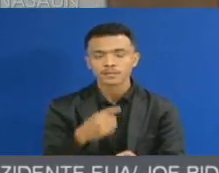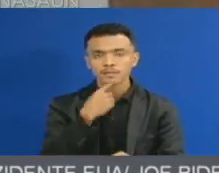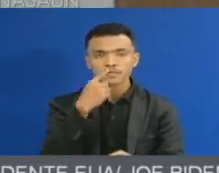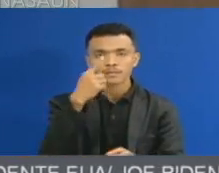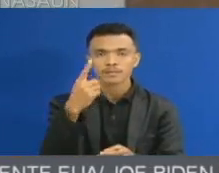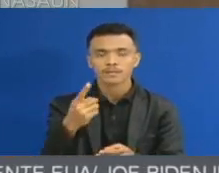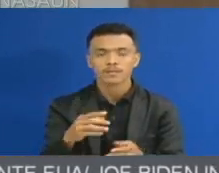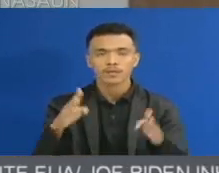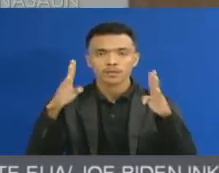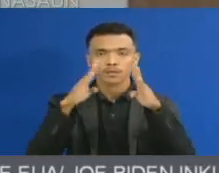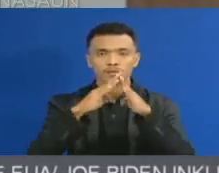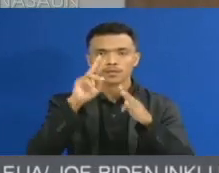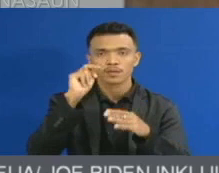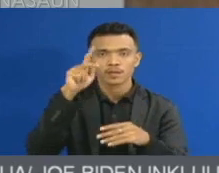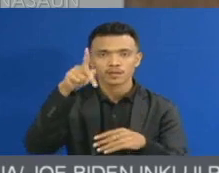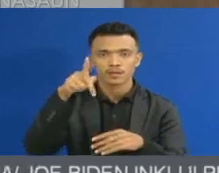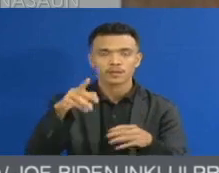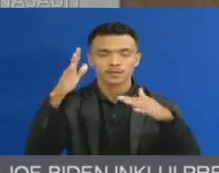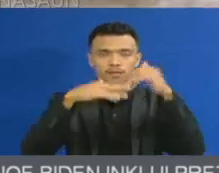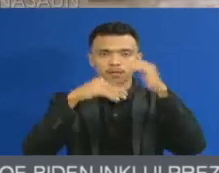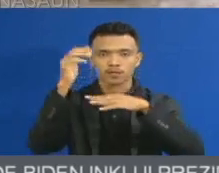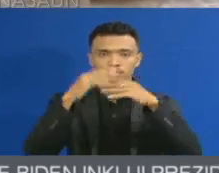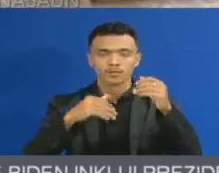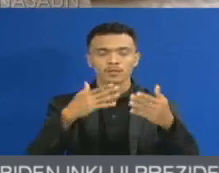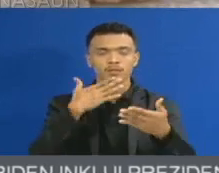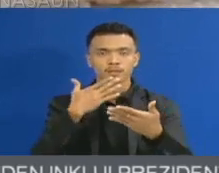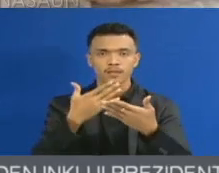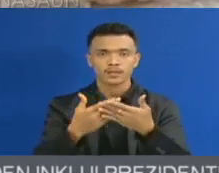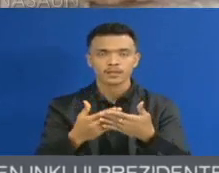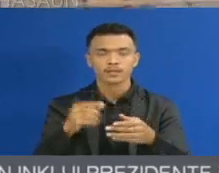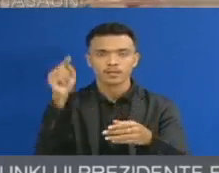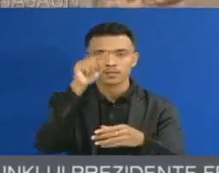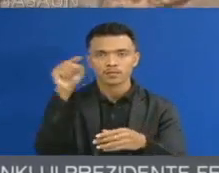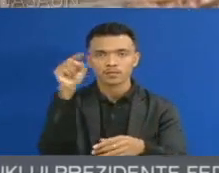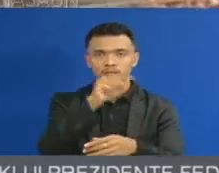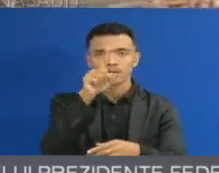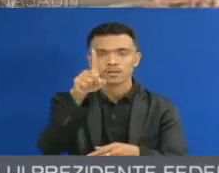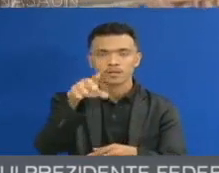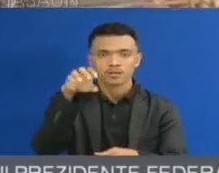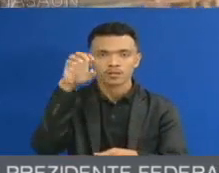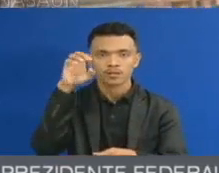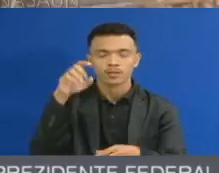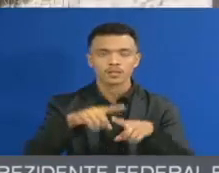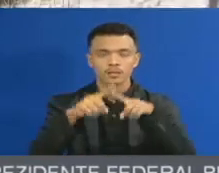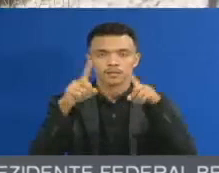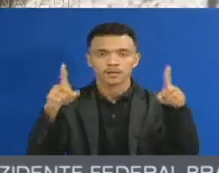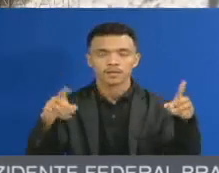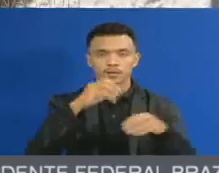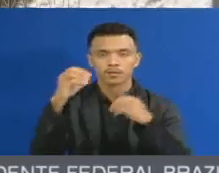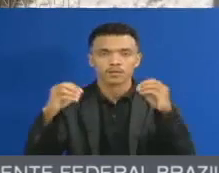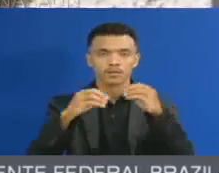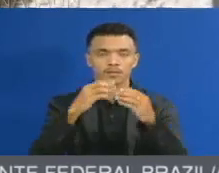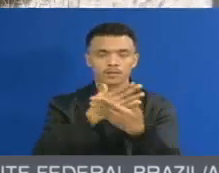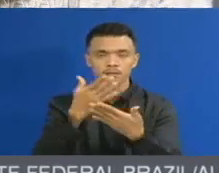Hateten, uma na Roma Mbapovo nebe construí e a qualidade não atinge 1% a tucida. Mas bem, quando a